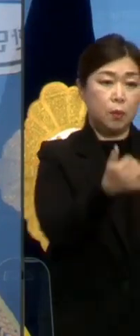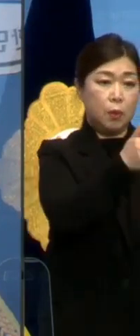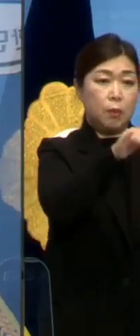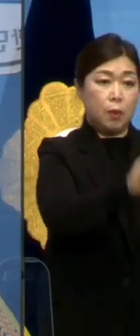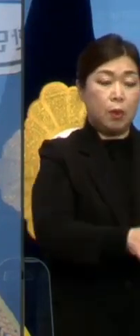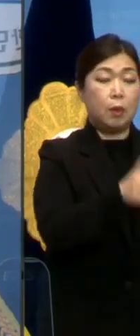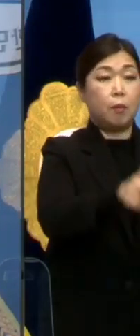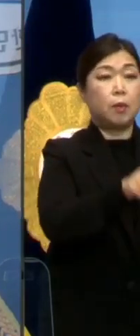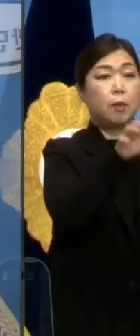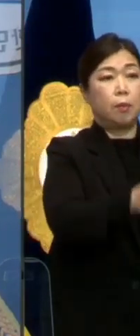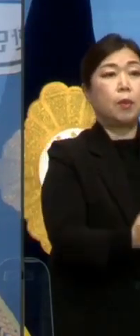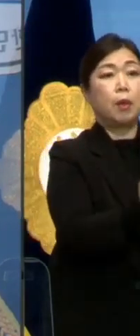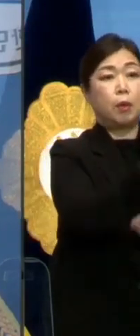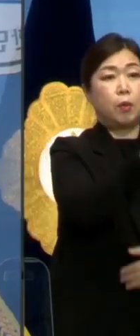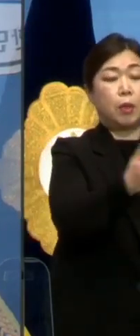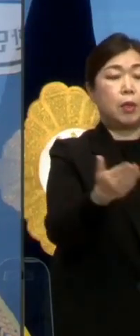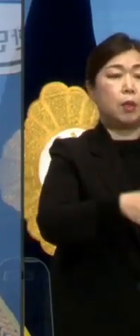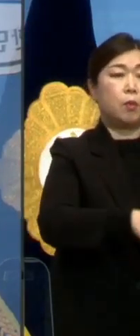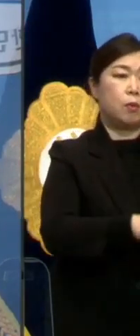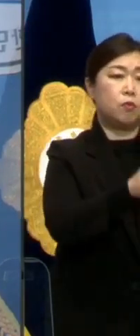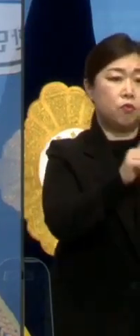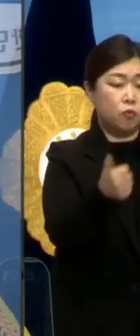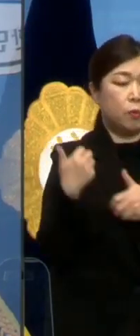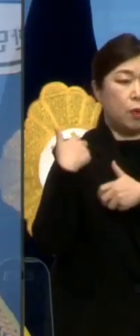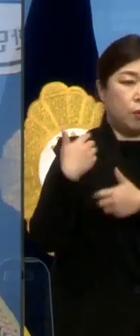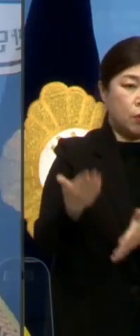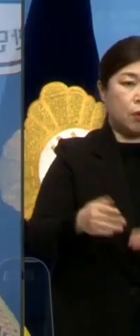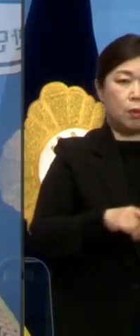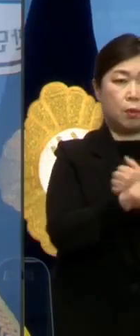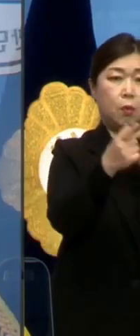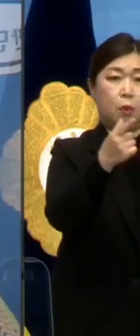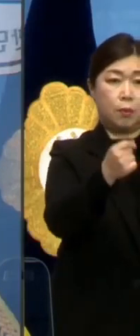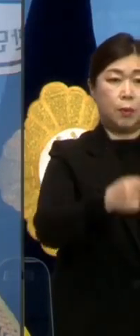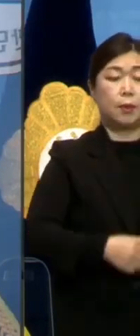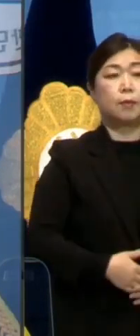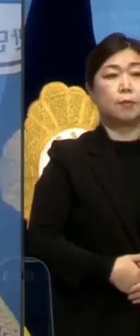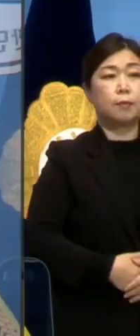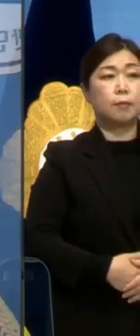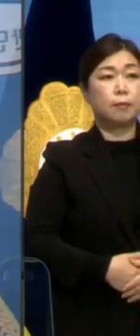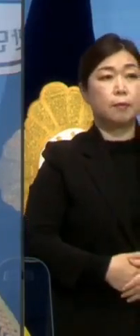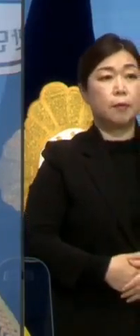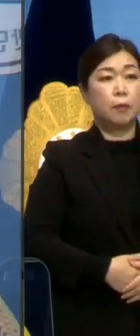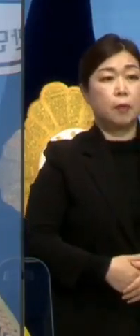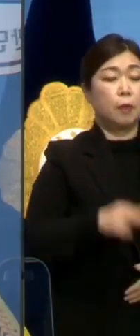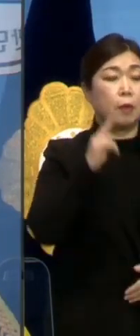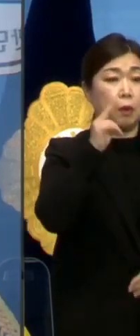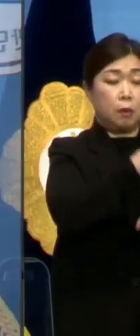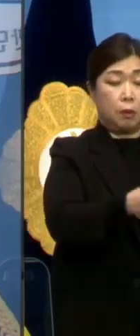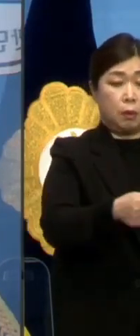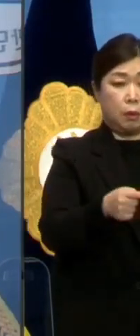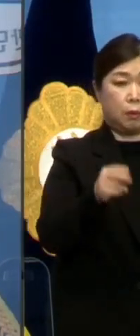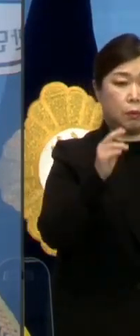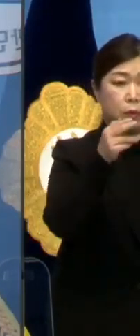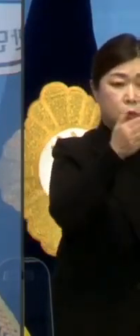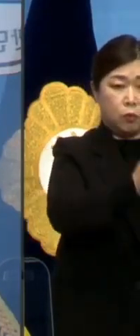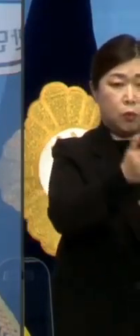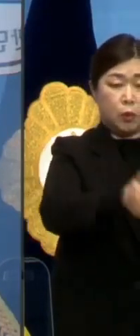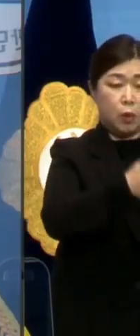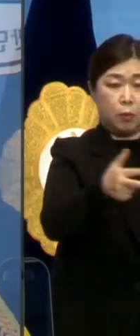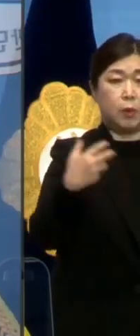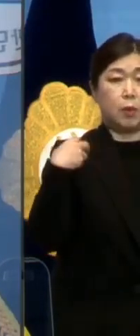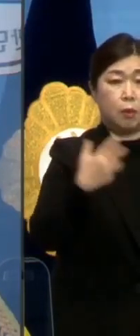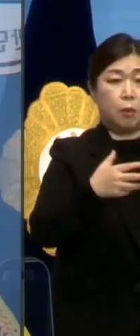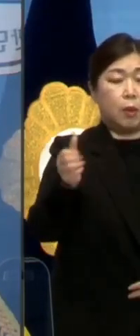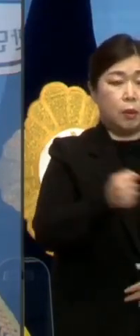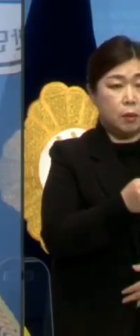사업장에서 발생하는 일터의 죽음을 방관하겠다는 것입니다. 중기부를 책임지고 있는 박영선